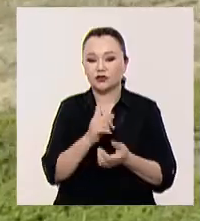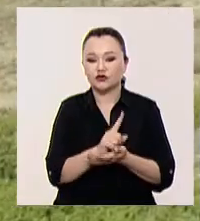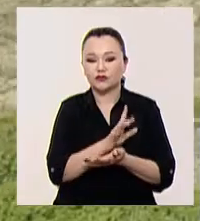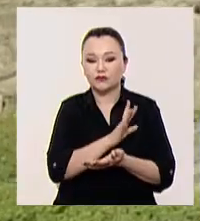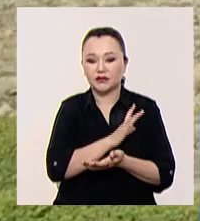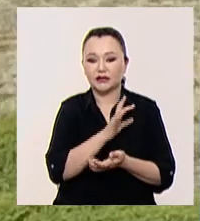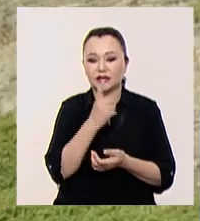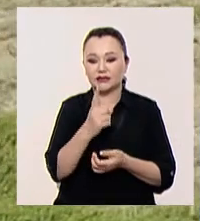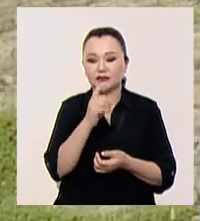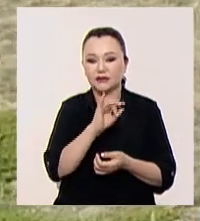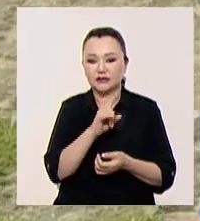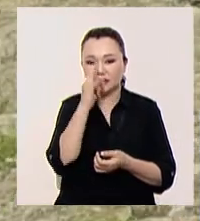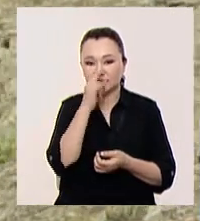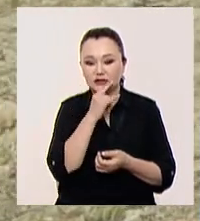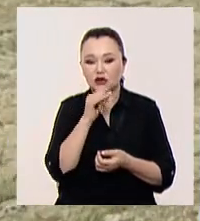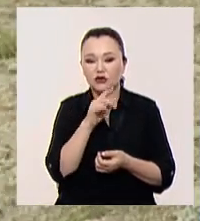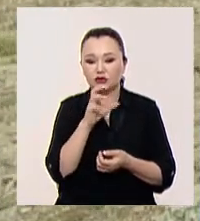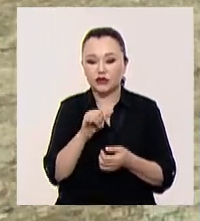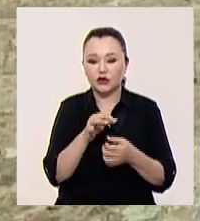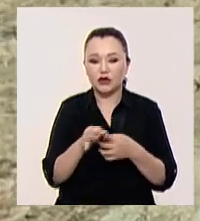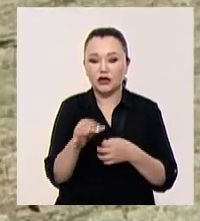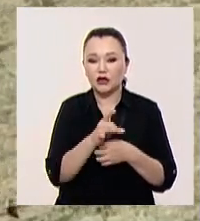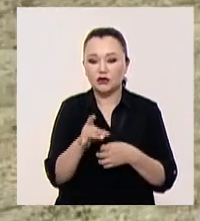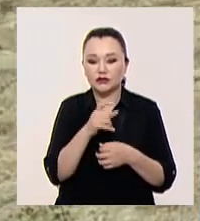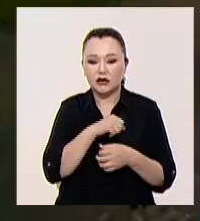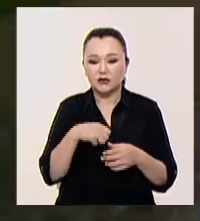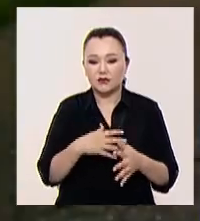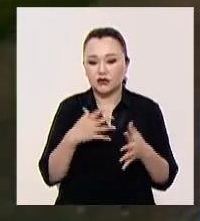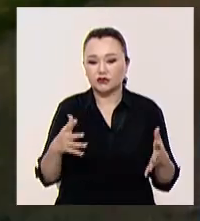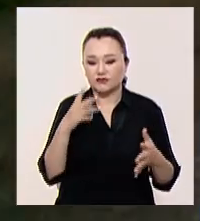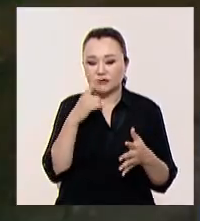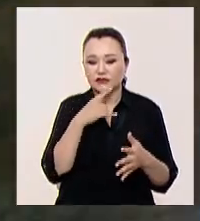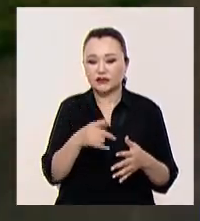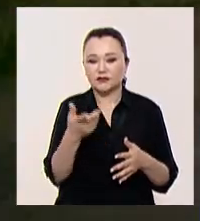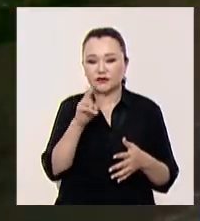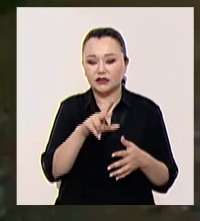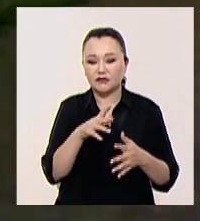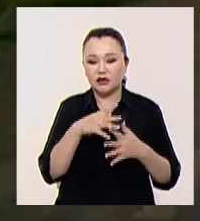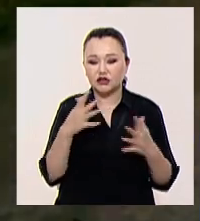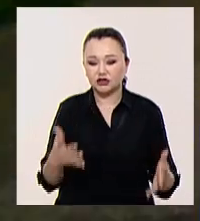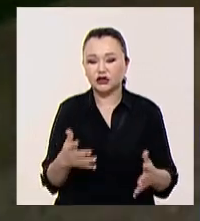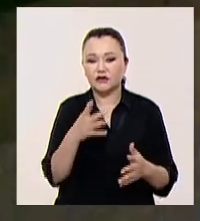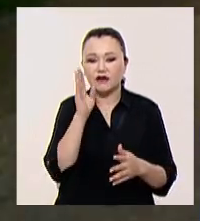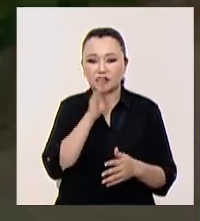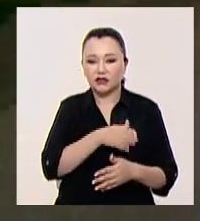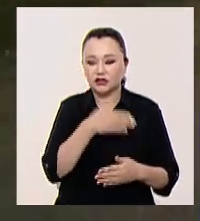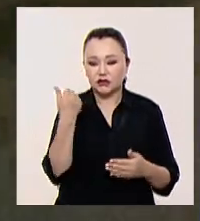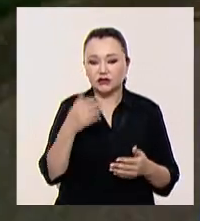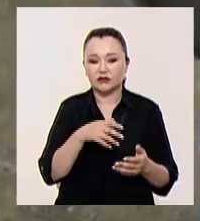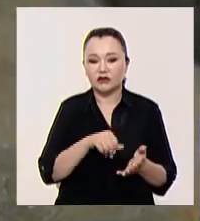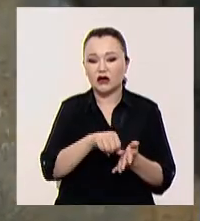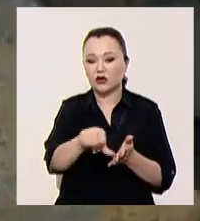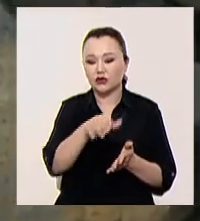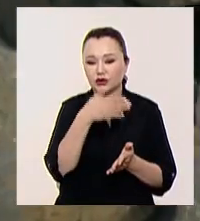Казахстана. Улытауский район самый большой в Казахстане. По мнению жителей, там 3 большие беды. Почти нет водоснабжения, разбитые